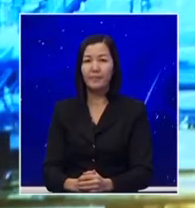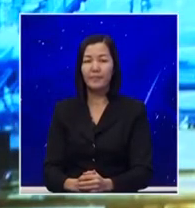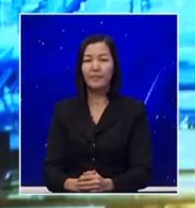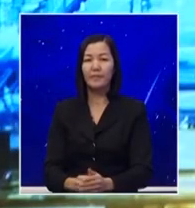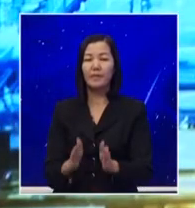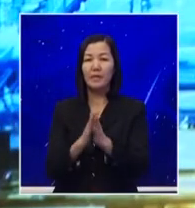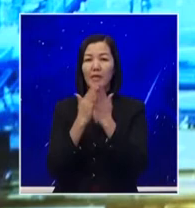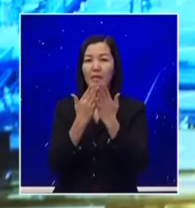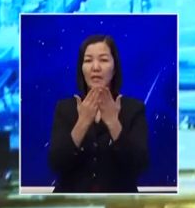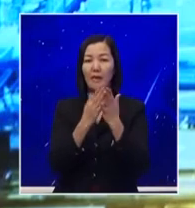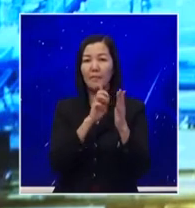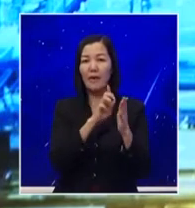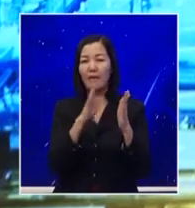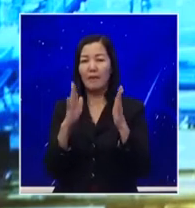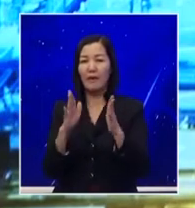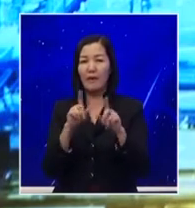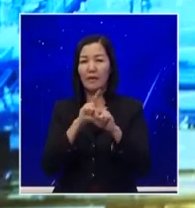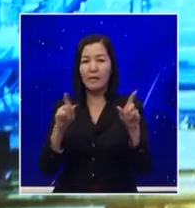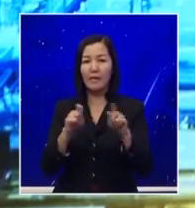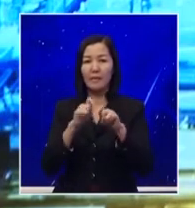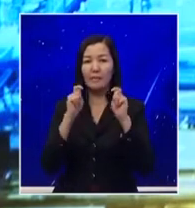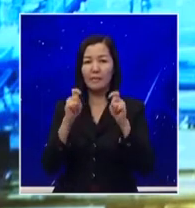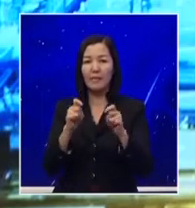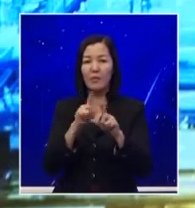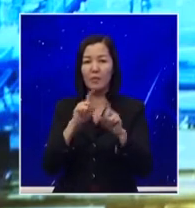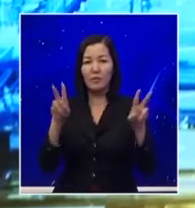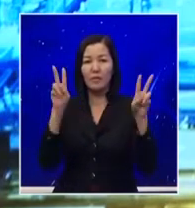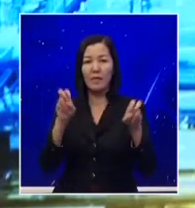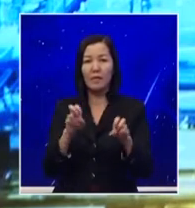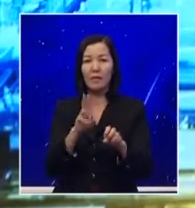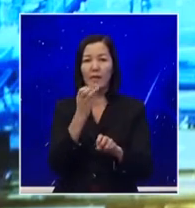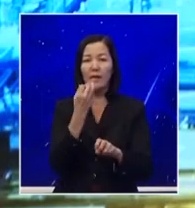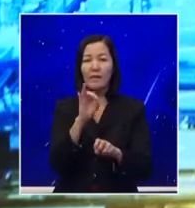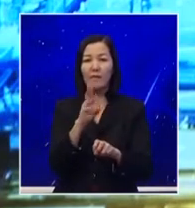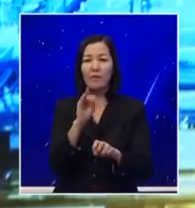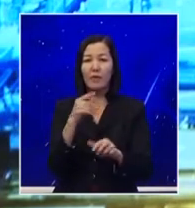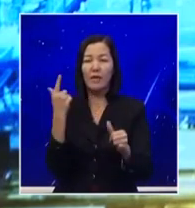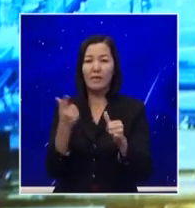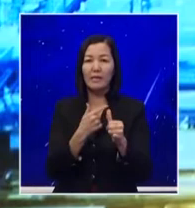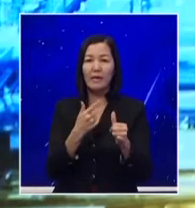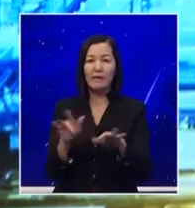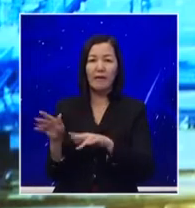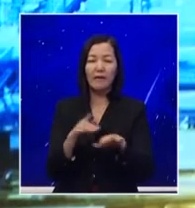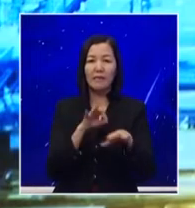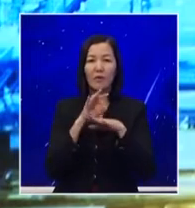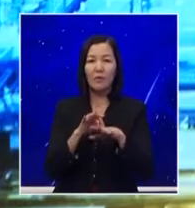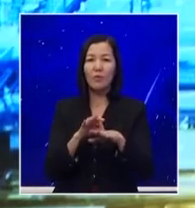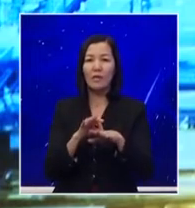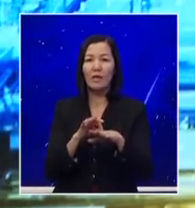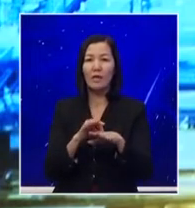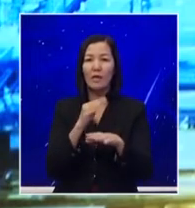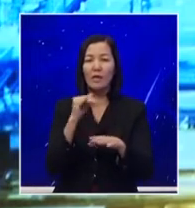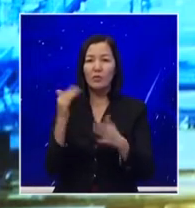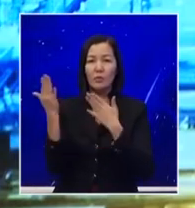Кітапханаға кітап сыйла, дәл осындай тақырыппен Сәкен Сейфуллин атындағы облыстық әмбебап кітапханасында акция өтті. Шара аясында